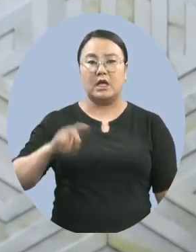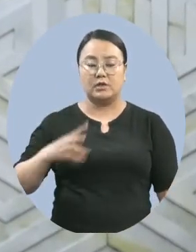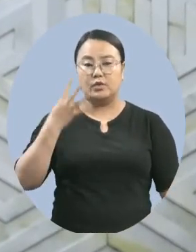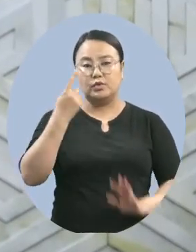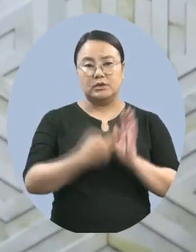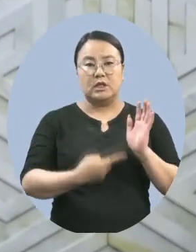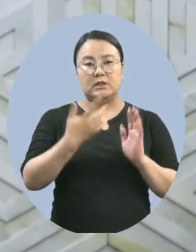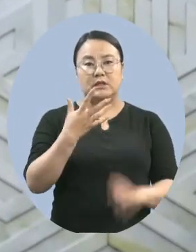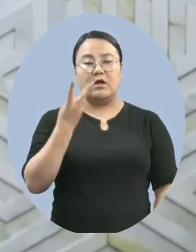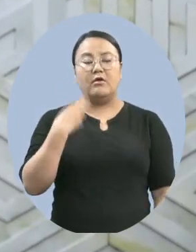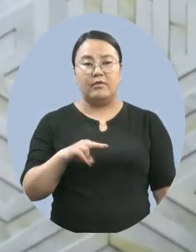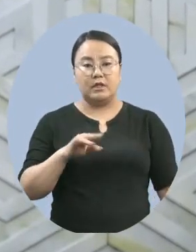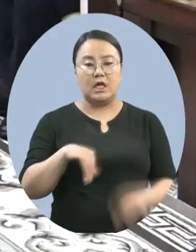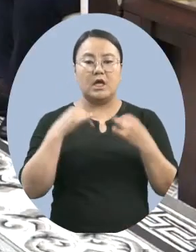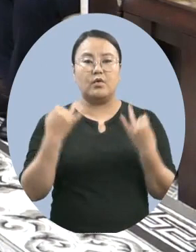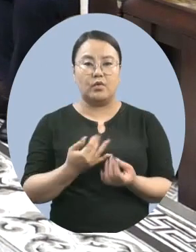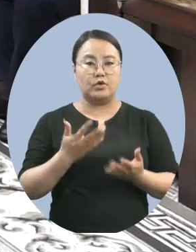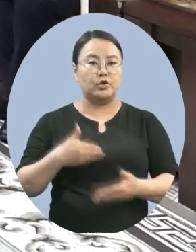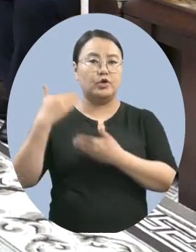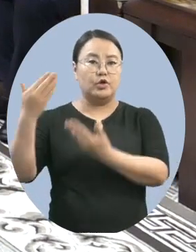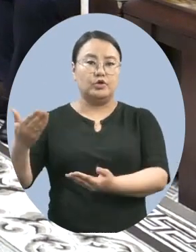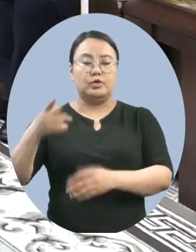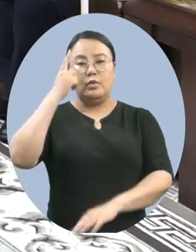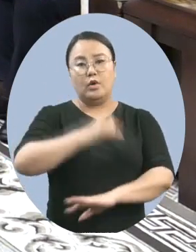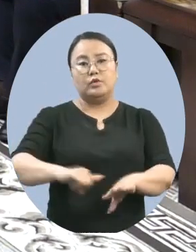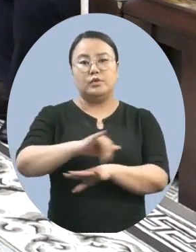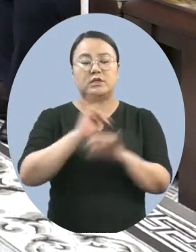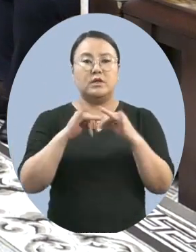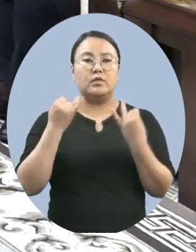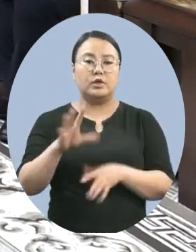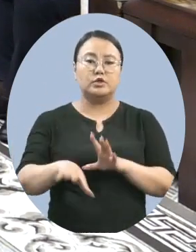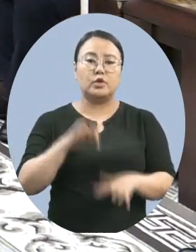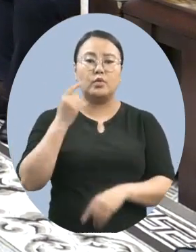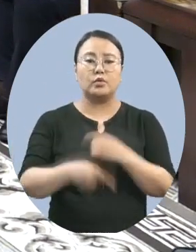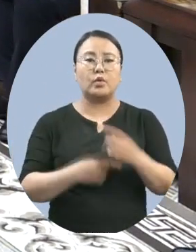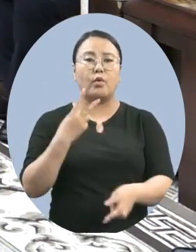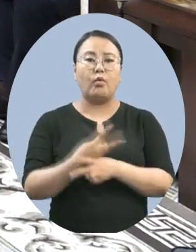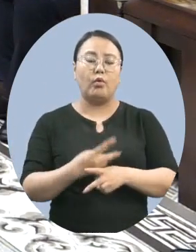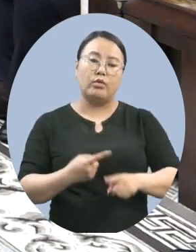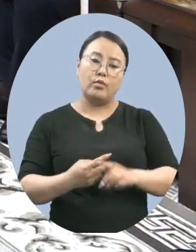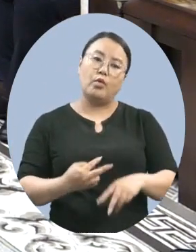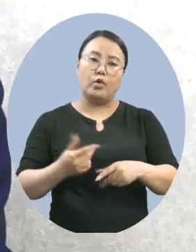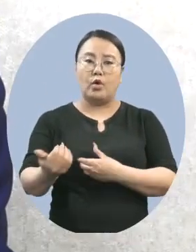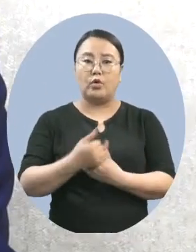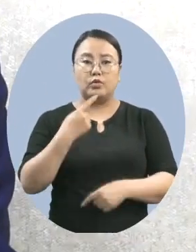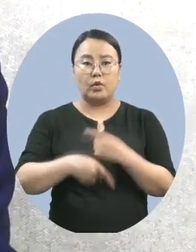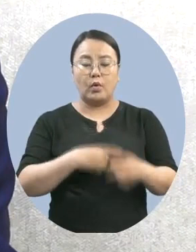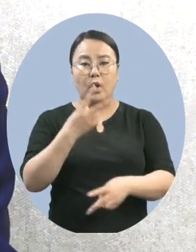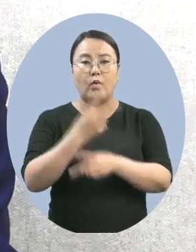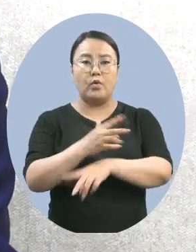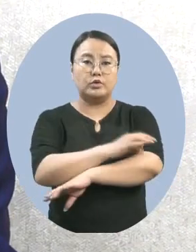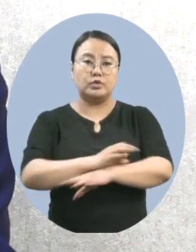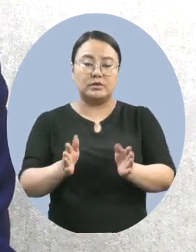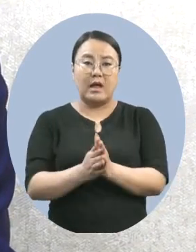2023 оны 4-р сарын 5-ны өдөр Улсын хурлд өргөн мэдүүлсэн Монгол Улсын хурлын сонгуулийн тухай хуульд нэмэлт өөрчлөлт оруулах тухай хуулийн төсөл